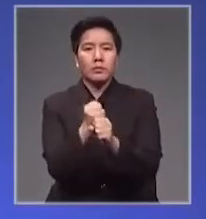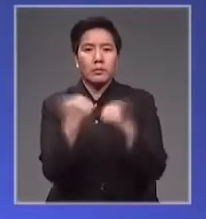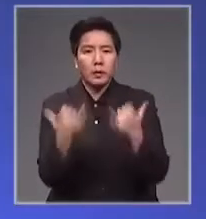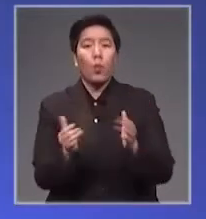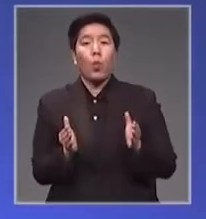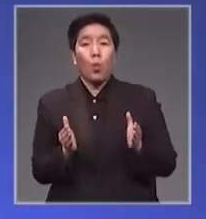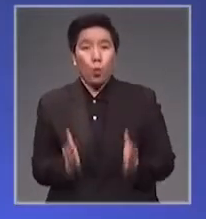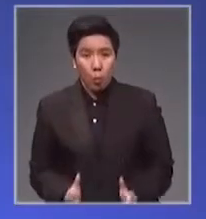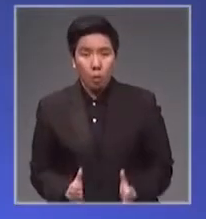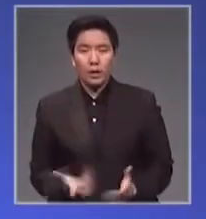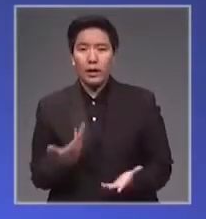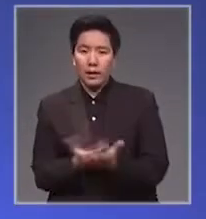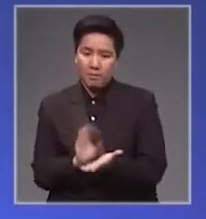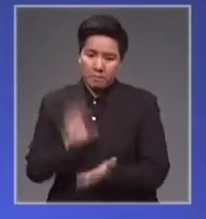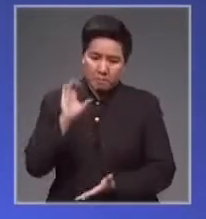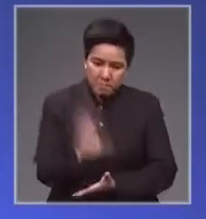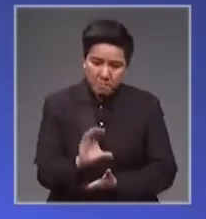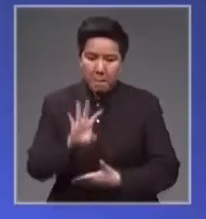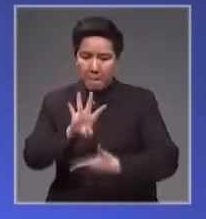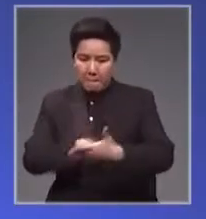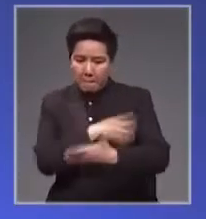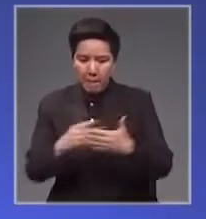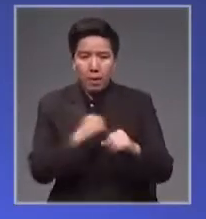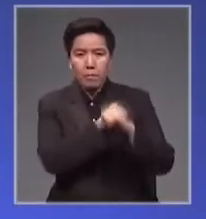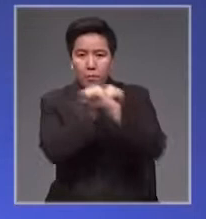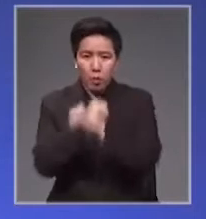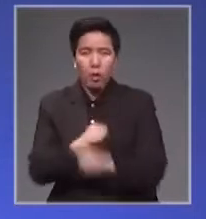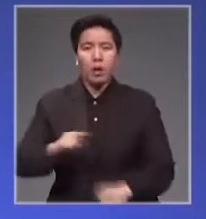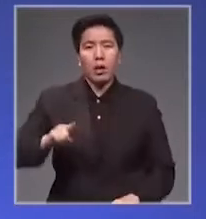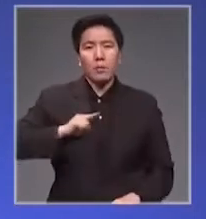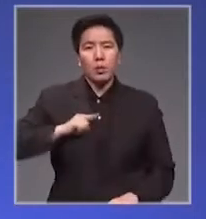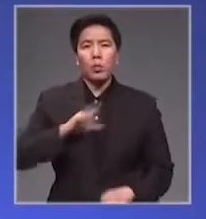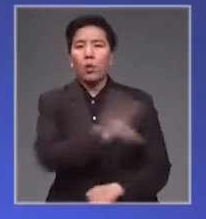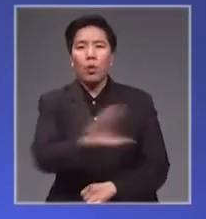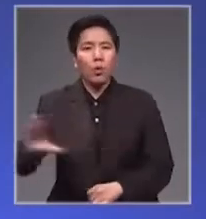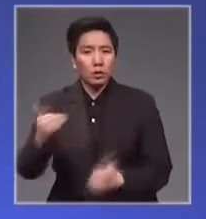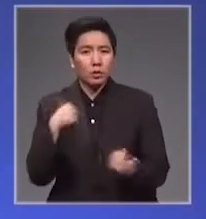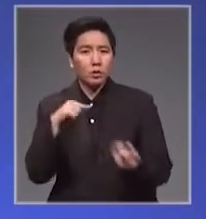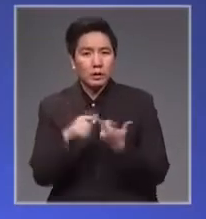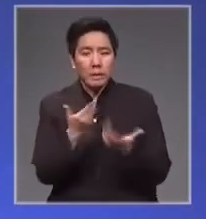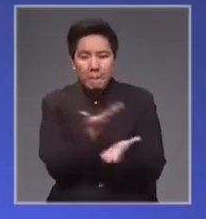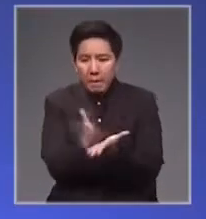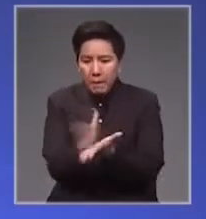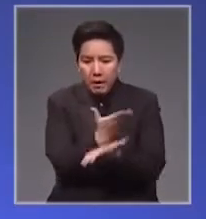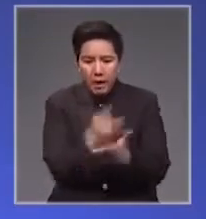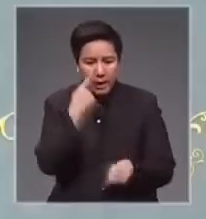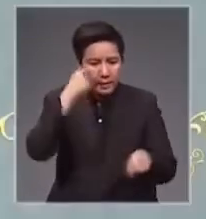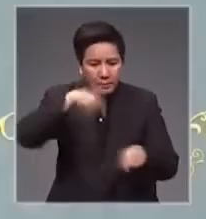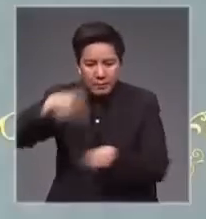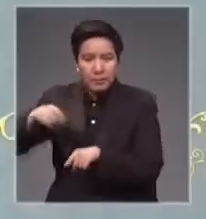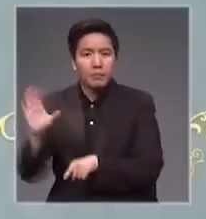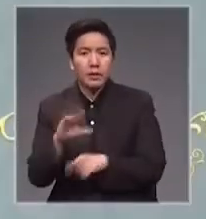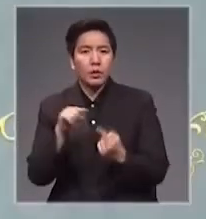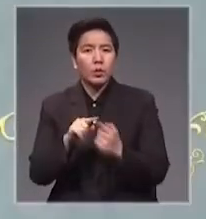ทั้งแหล่งงบประมาณทั้งแผนงานให้สอดคล้องกันมีความรับผิดชอบหลักนะครับแบ่งความรับผิดชอบให้หน่วยงานอื่นไม่ให้ซ้ำซ้อนกันทั้งในภ